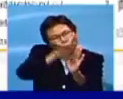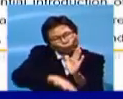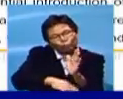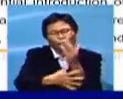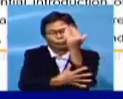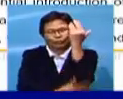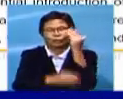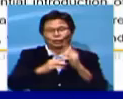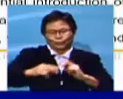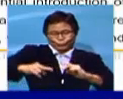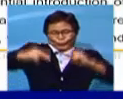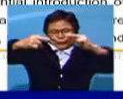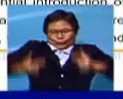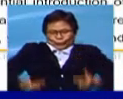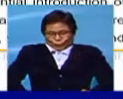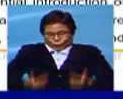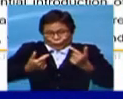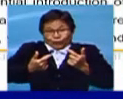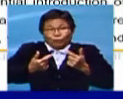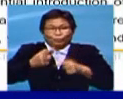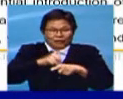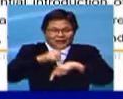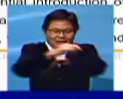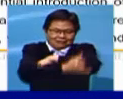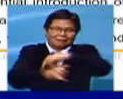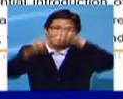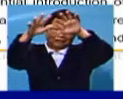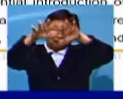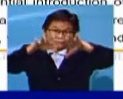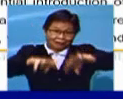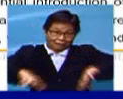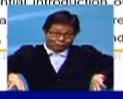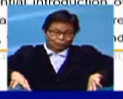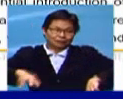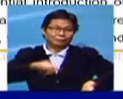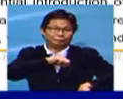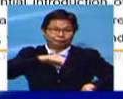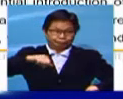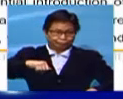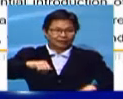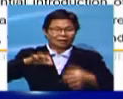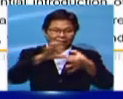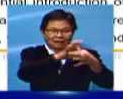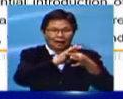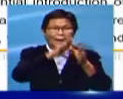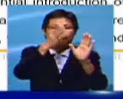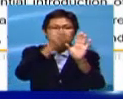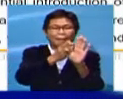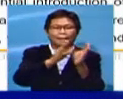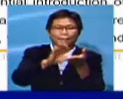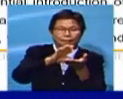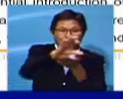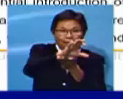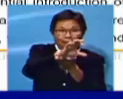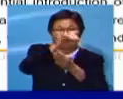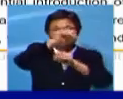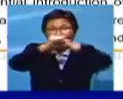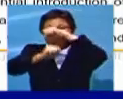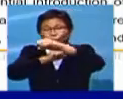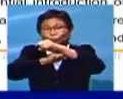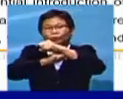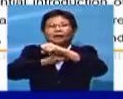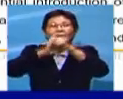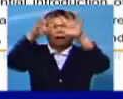meningkatkan kualiti hidup rakyat di negara anggota kerjasama ADB dengan bank pelaburan infrastruktur ASEAN untuk